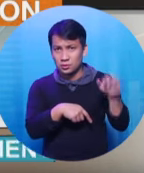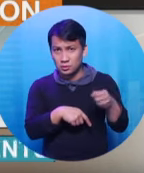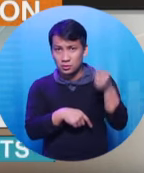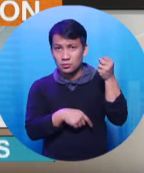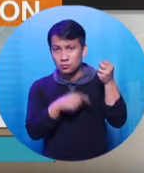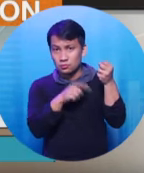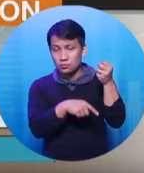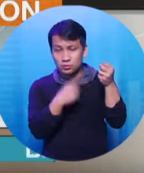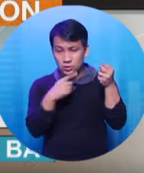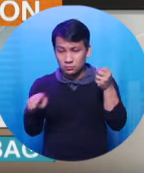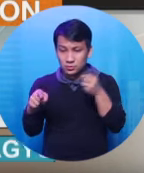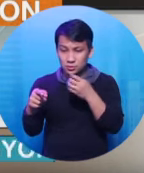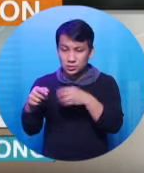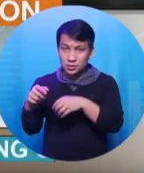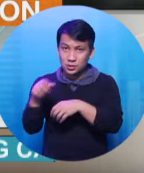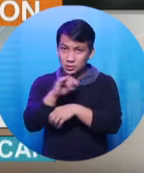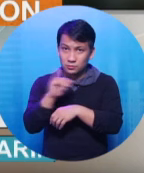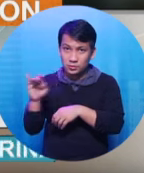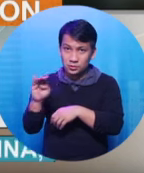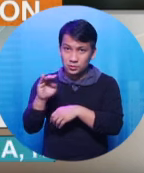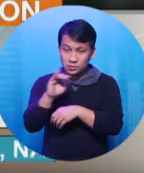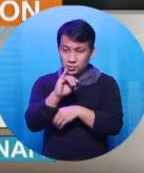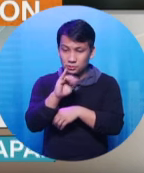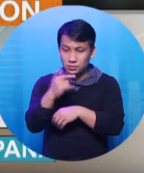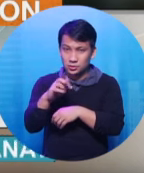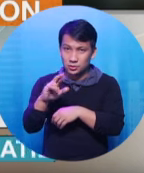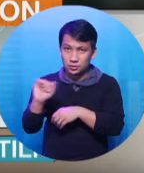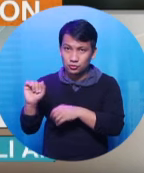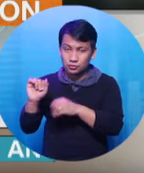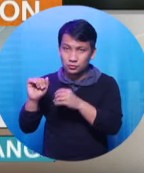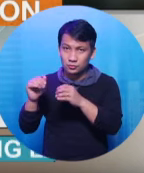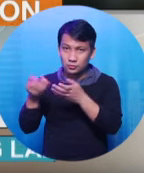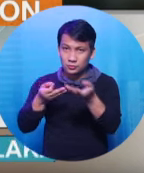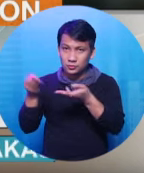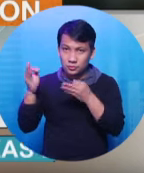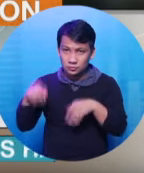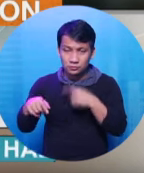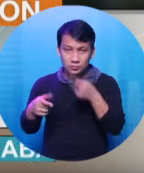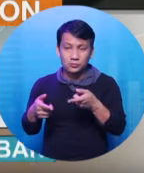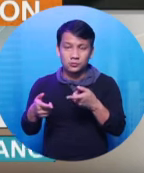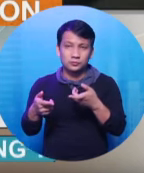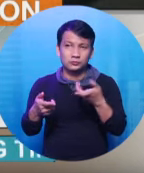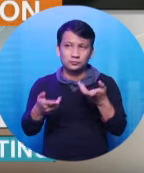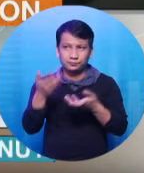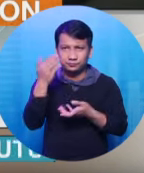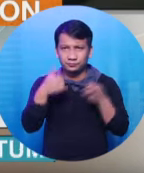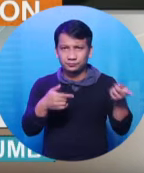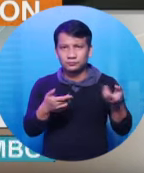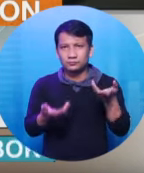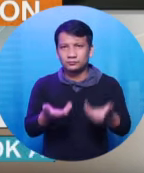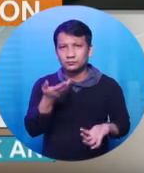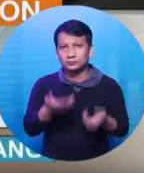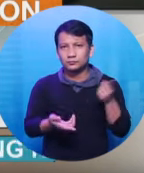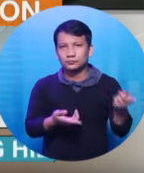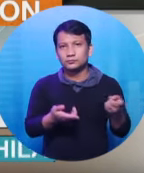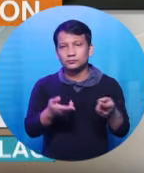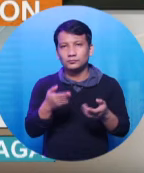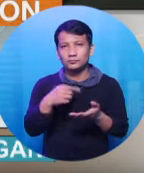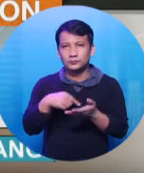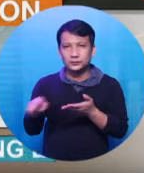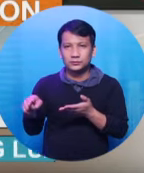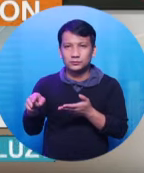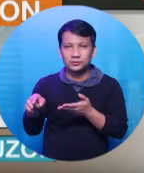immigration jail facility habang nililitis yung kaso? Kasi baka pag ito po'y